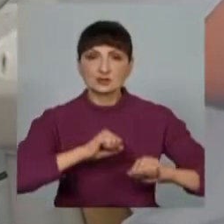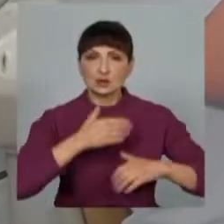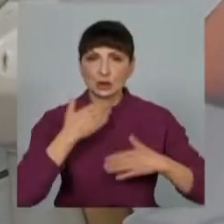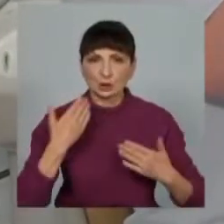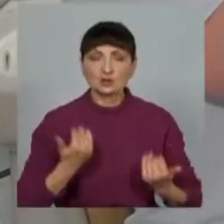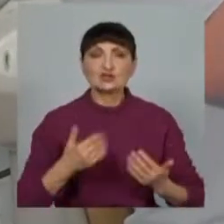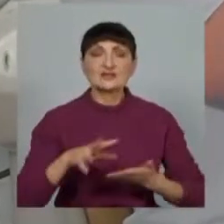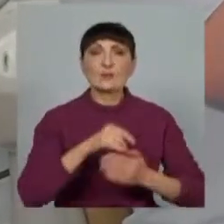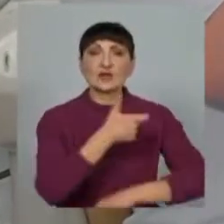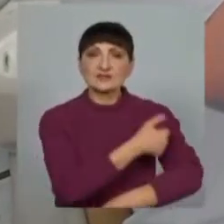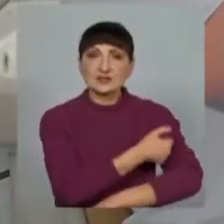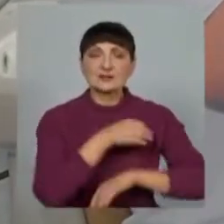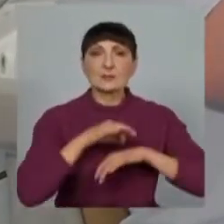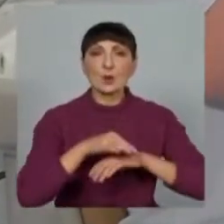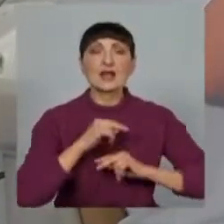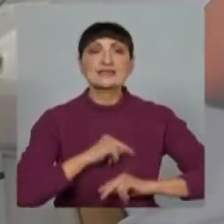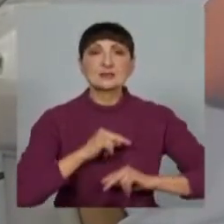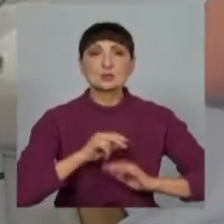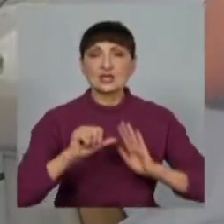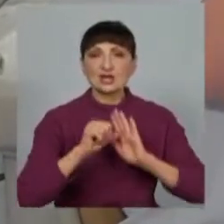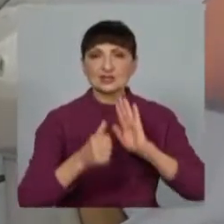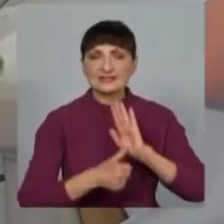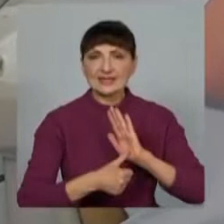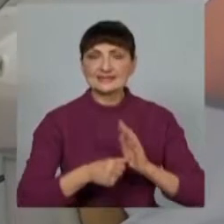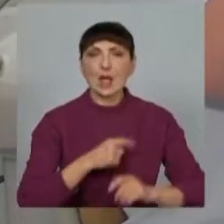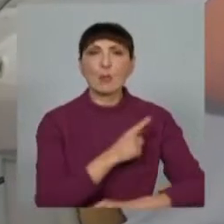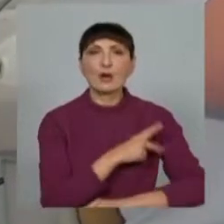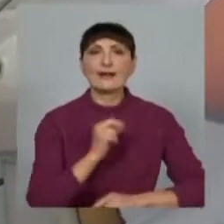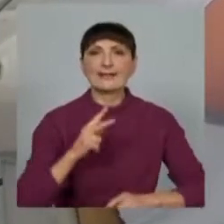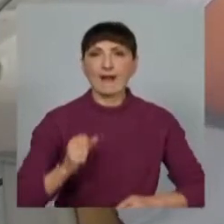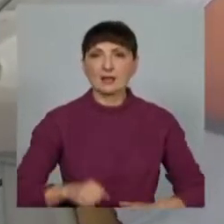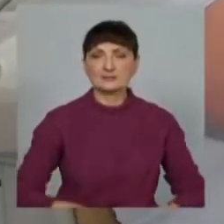Сейчас ревакцинацию проходят сотрудники 16-й городской поликлиники.